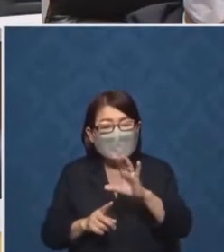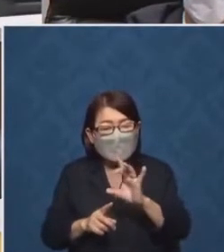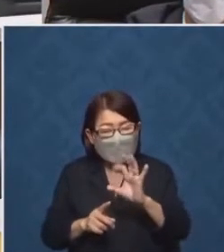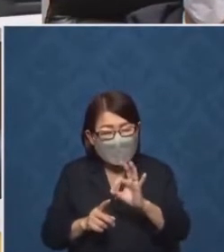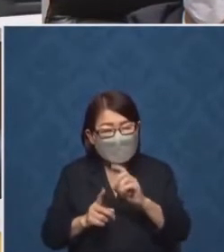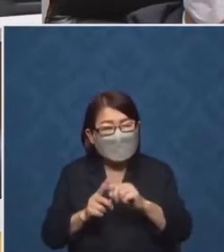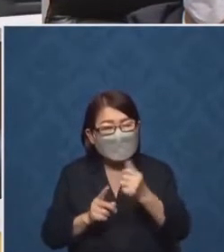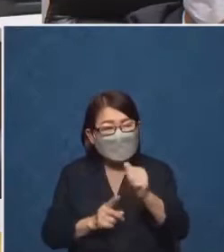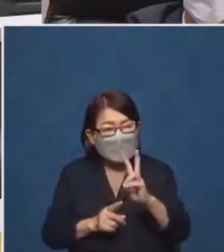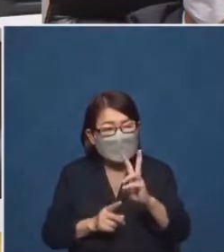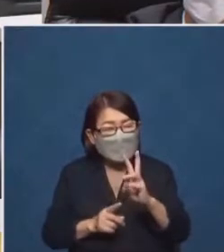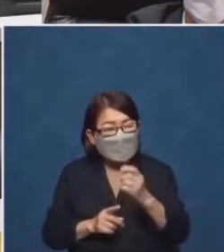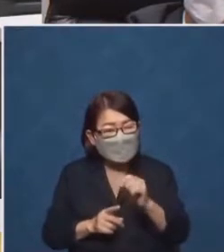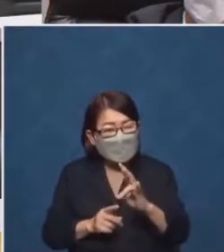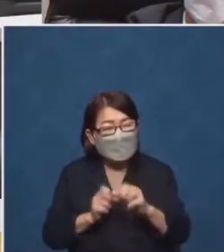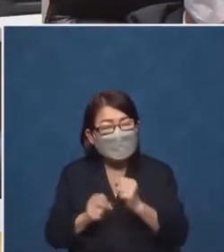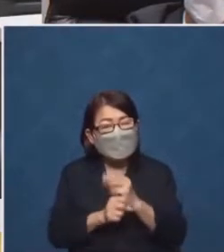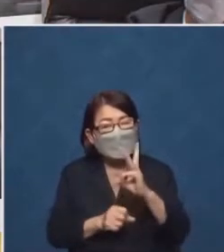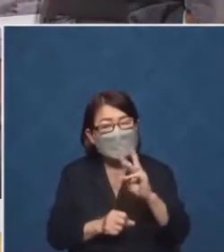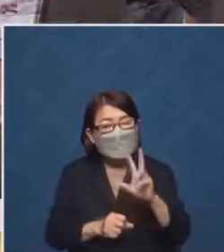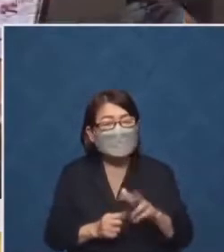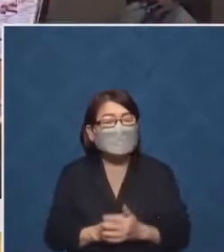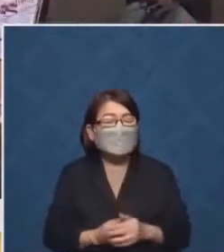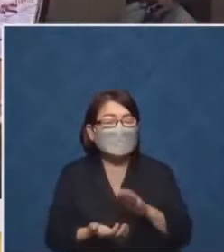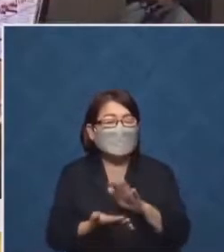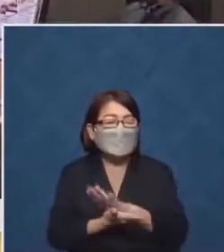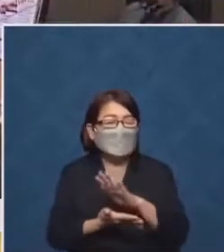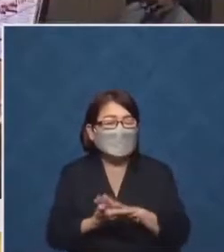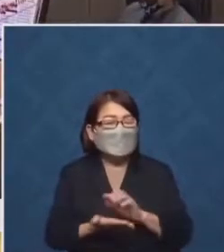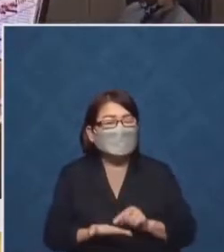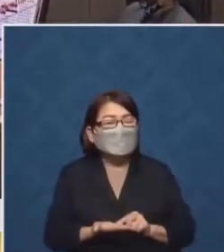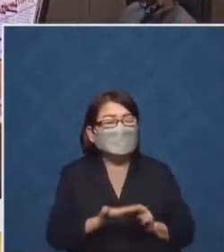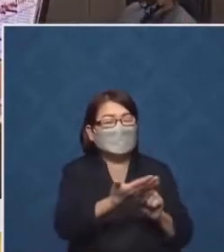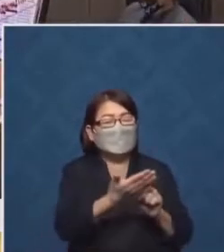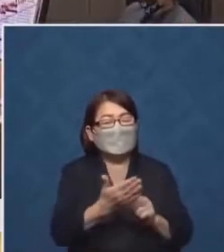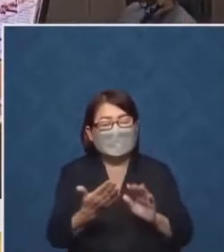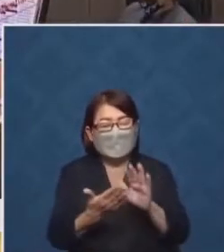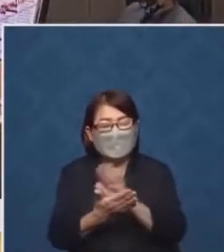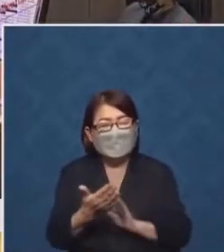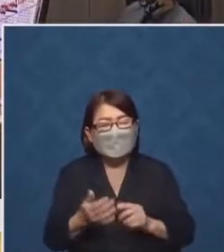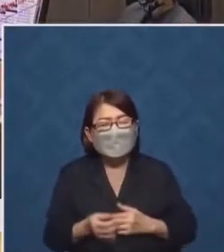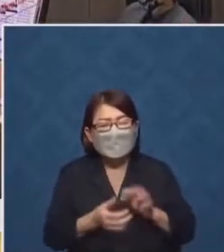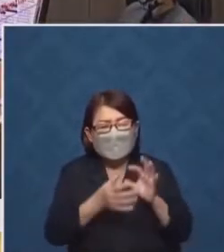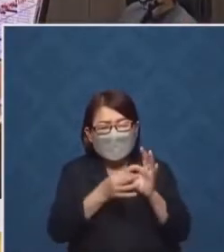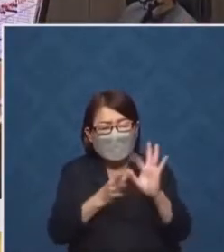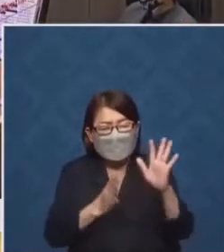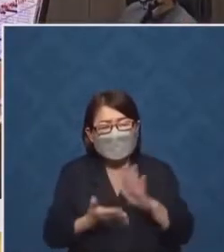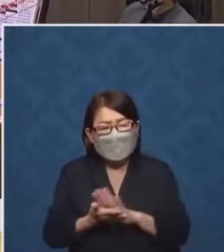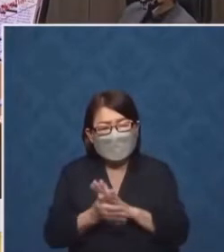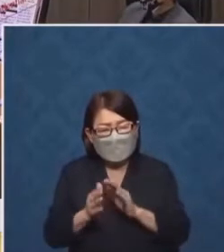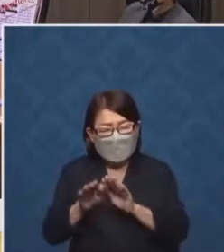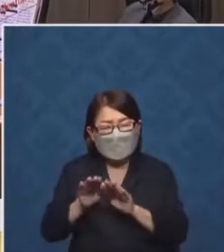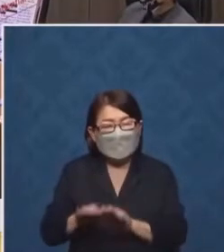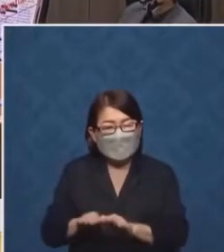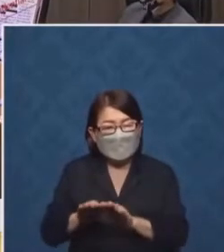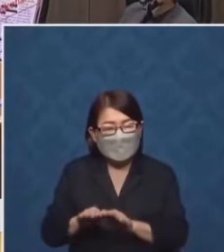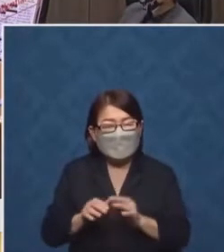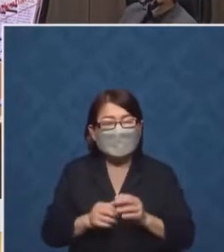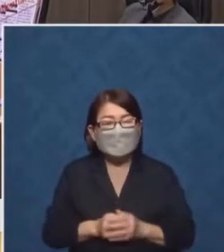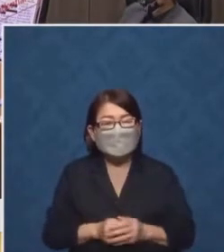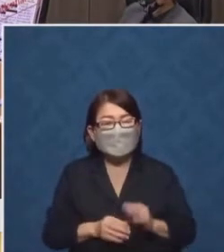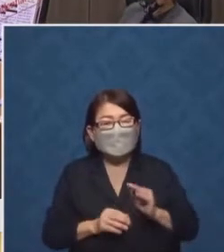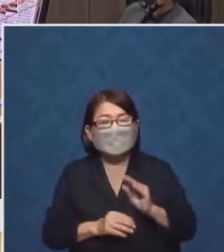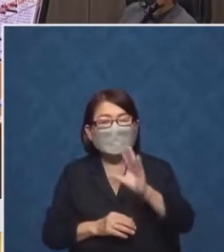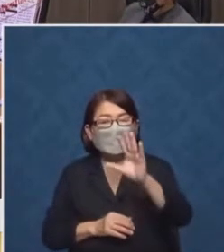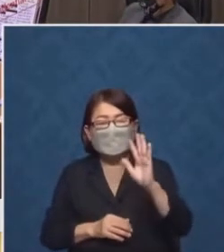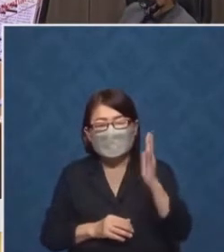นี่คือเอกสารที่ใช้ในการตดต่อกับต่ประเทศ ท่ปทไมตกวนครัอกสารตรนี้ผมวากลงครับ ไมได้จะใช